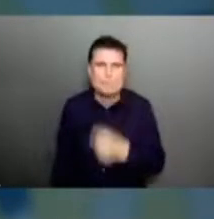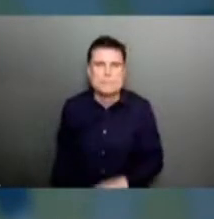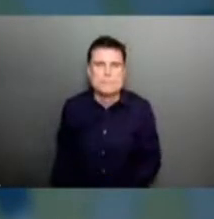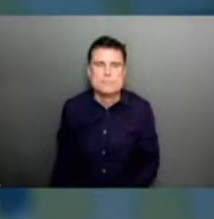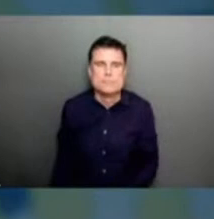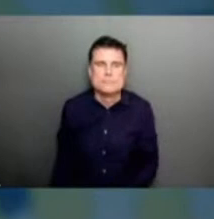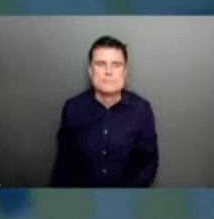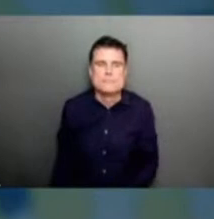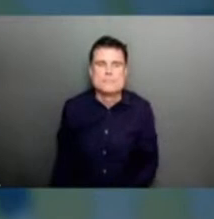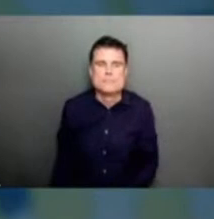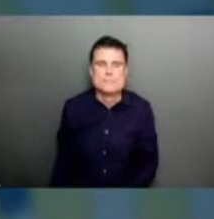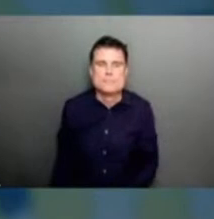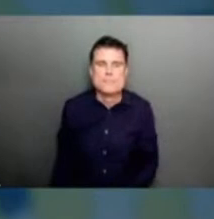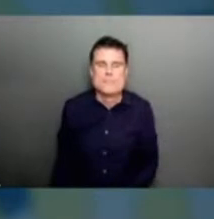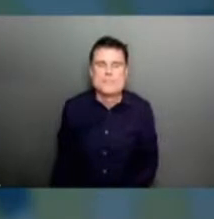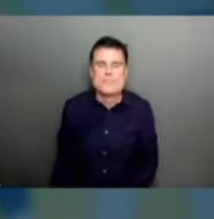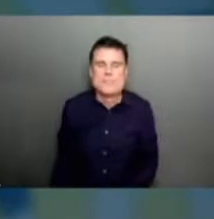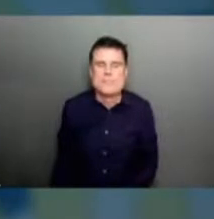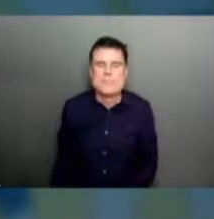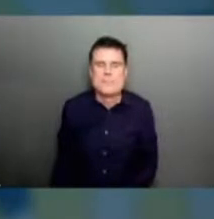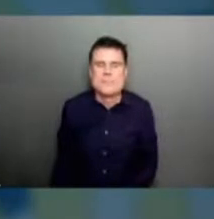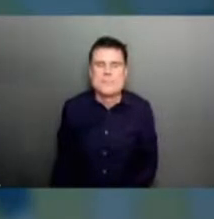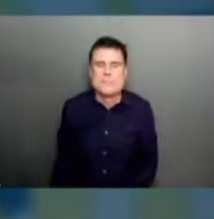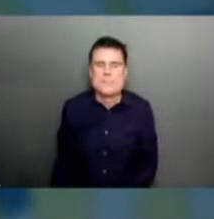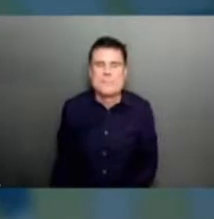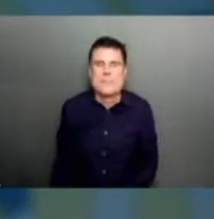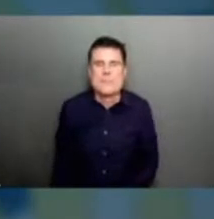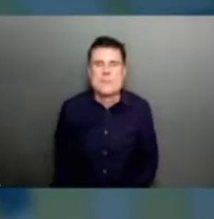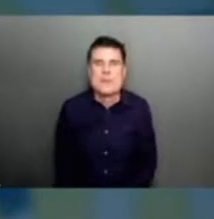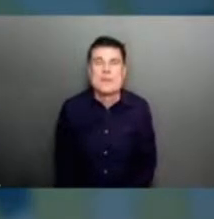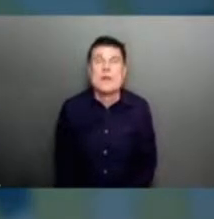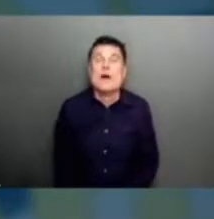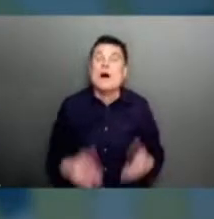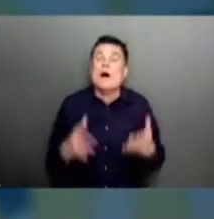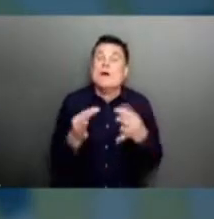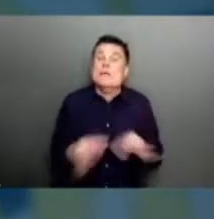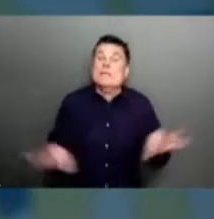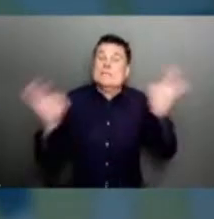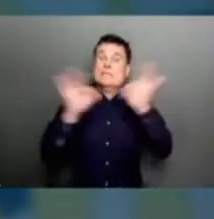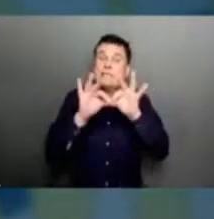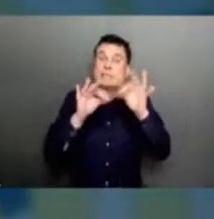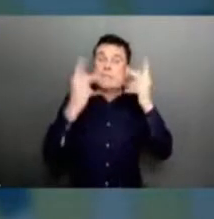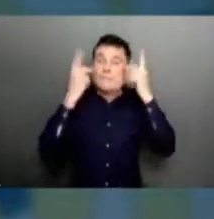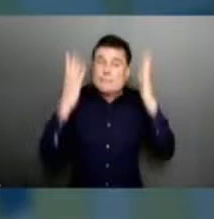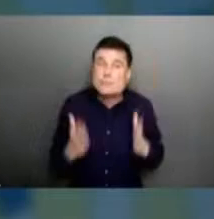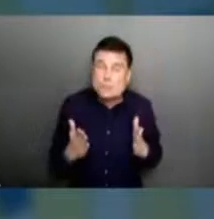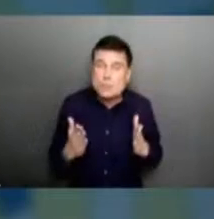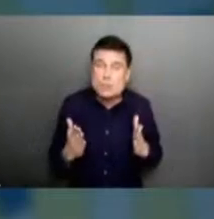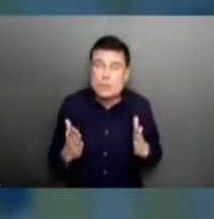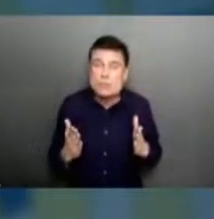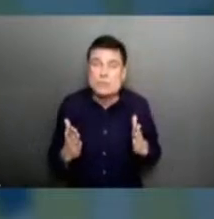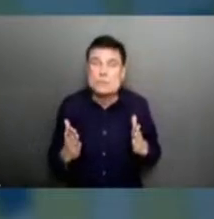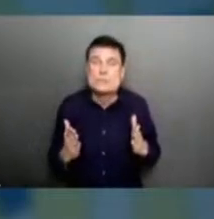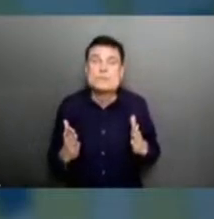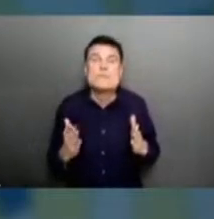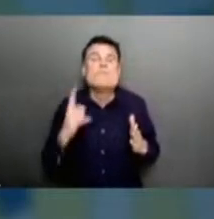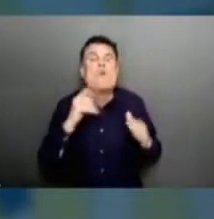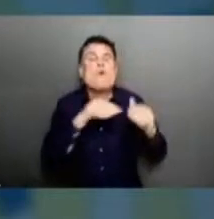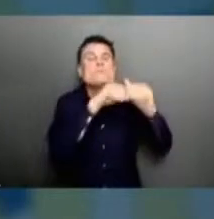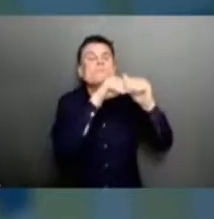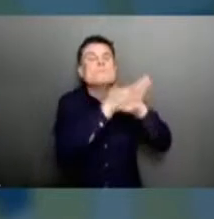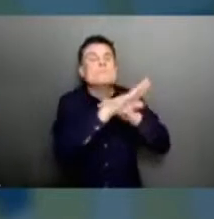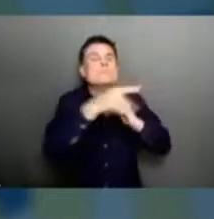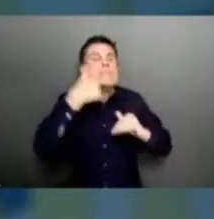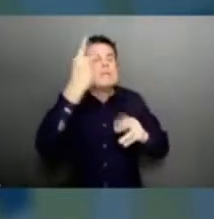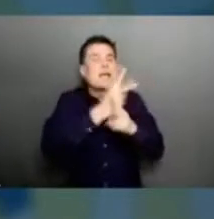重点之重。这一个页面表示我们有15万人是优先考虑的，这15万人的分布是哪里？这个是